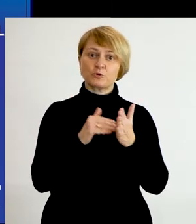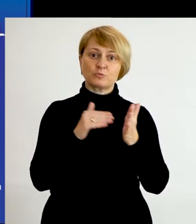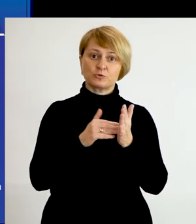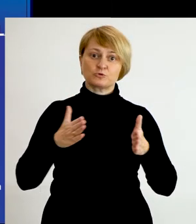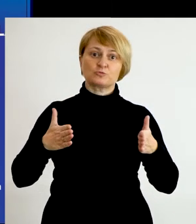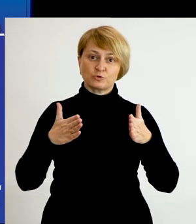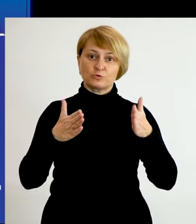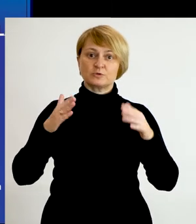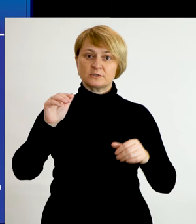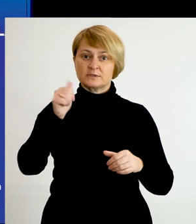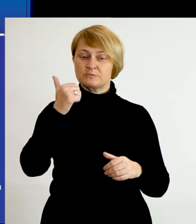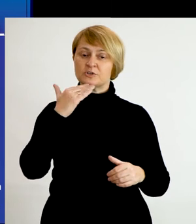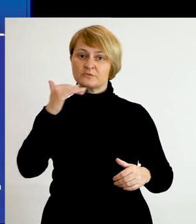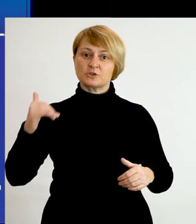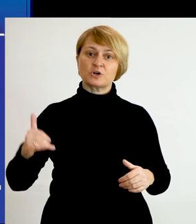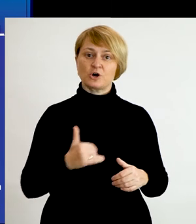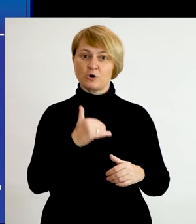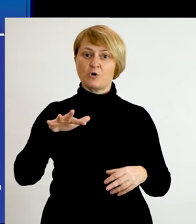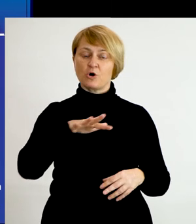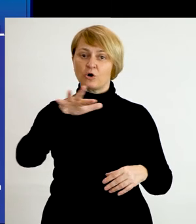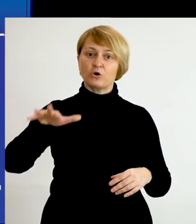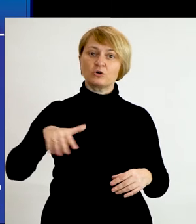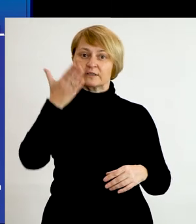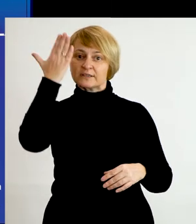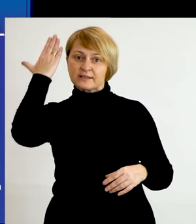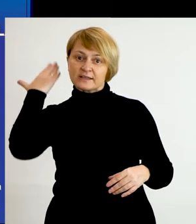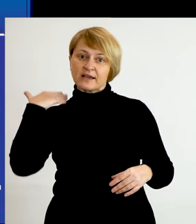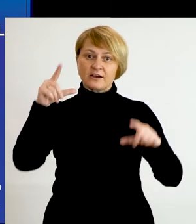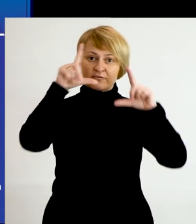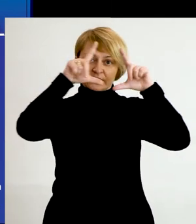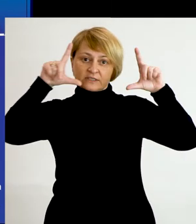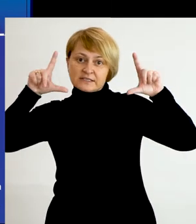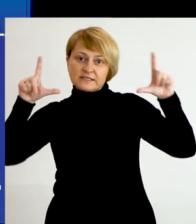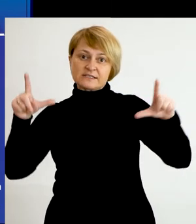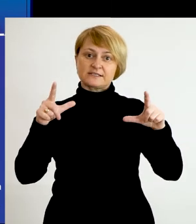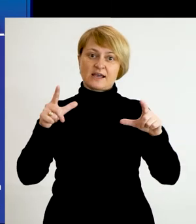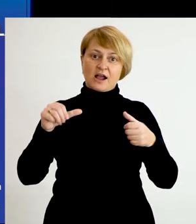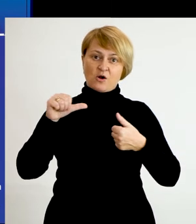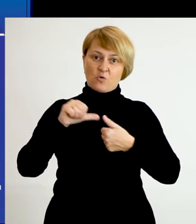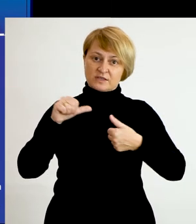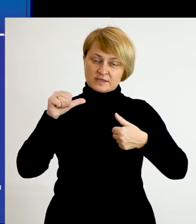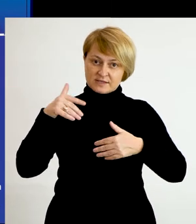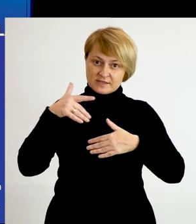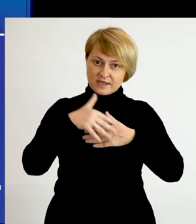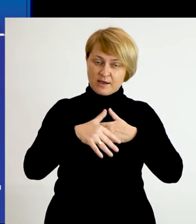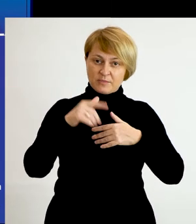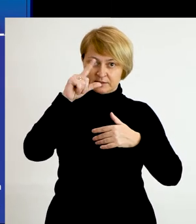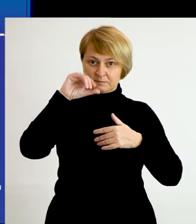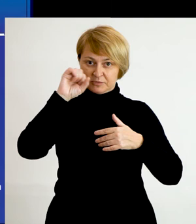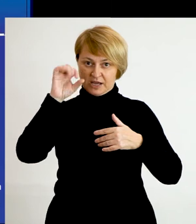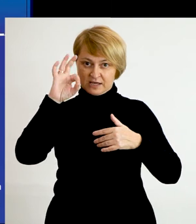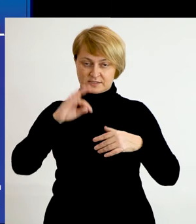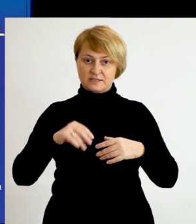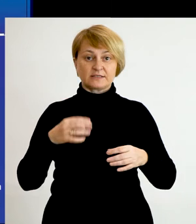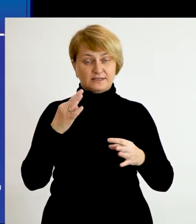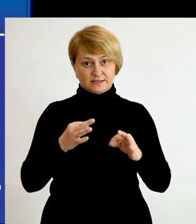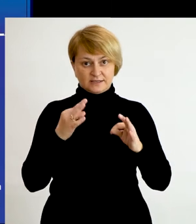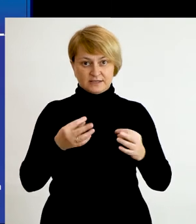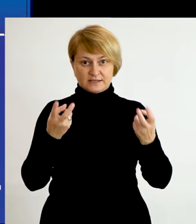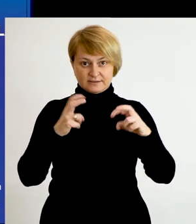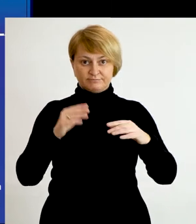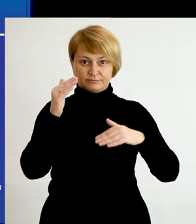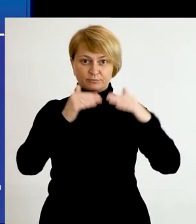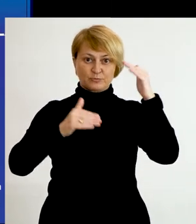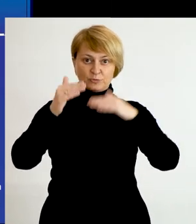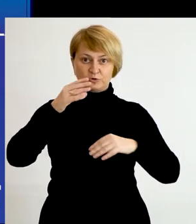dzielnicy. Ulica 1 Maja, okolice dawnej cementowni Piast, Po pierwsze, doczekała się inwestycji mieszkaniowych